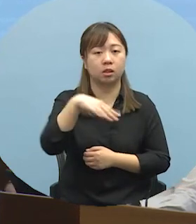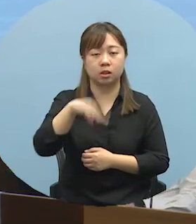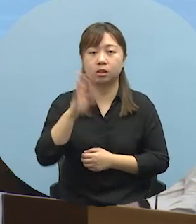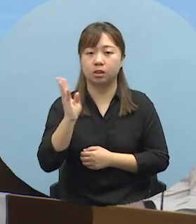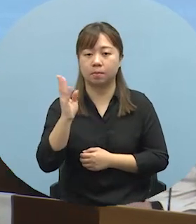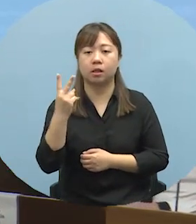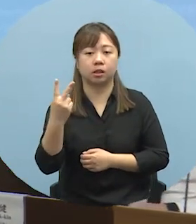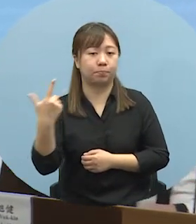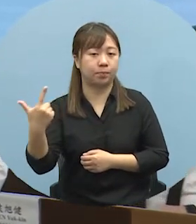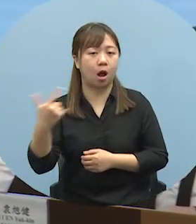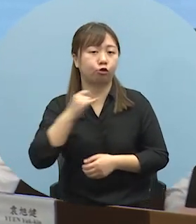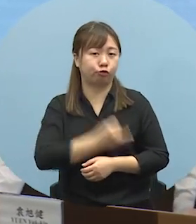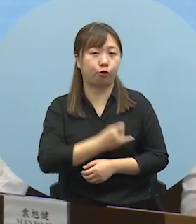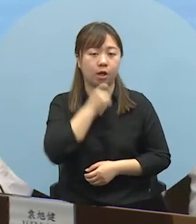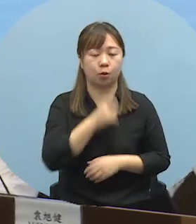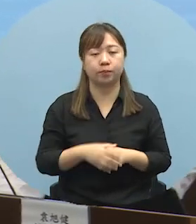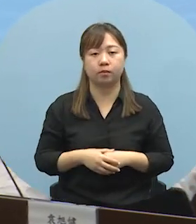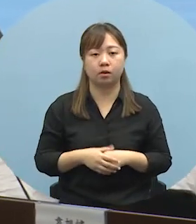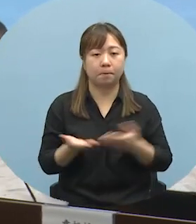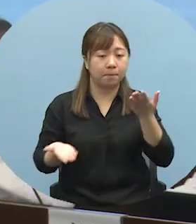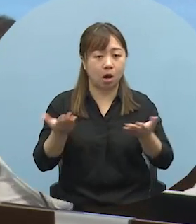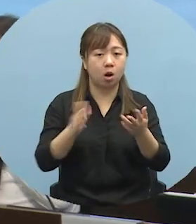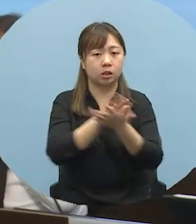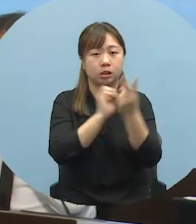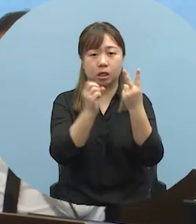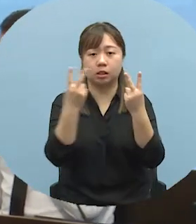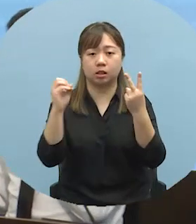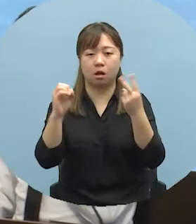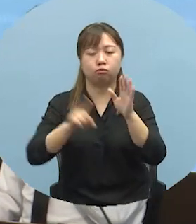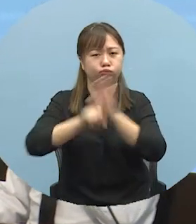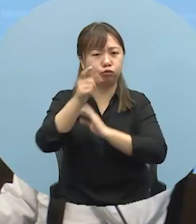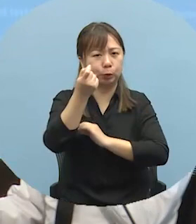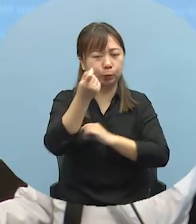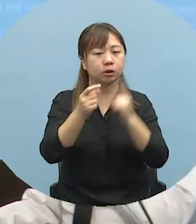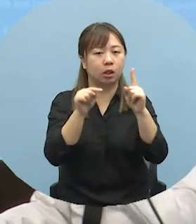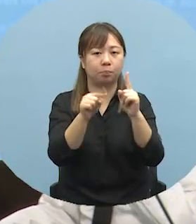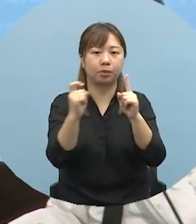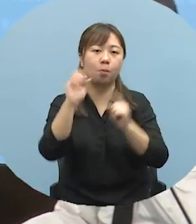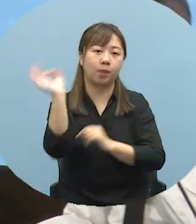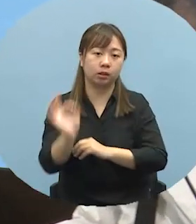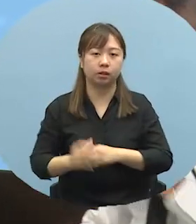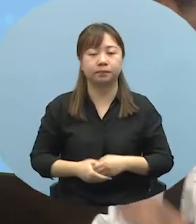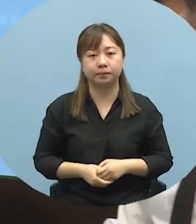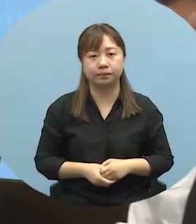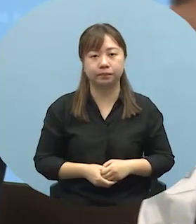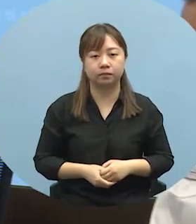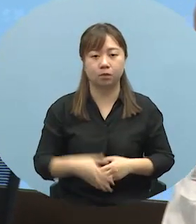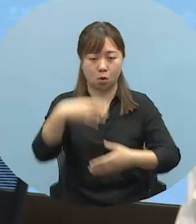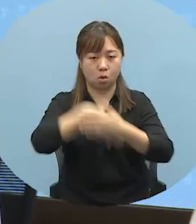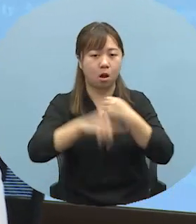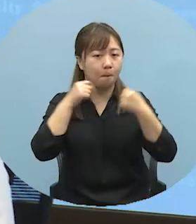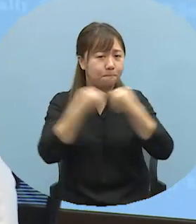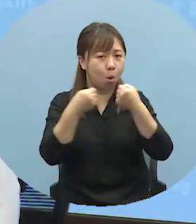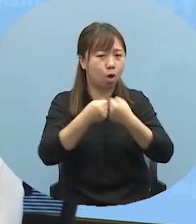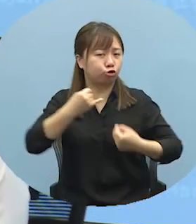64,428宗嘅罪案，較2020年咧輕微上升咗1.9%。其中暴力罪行